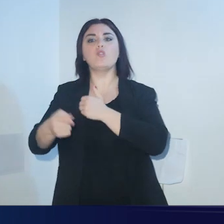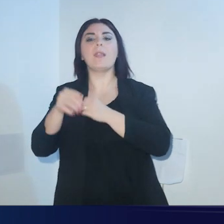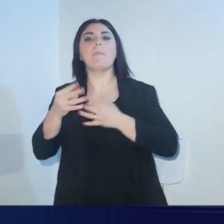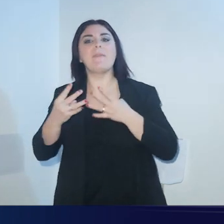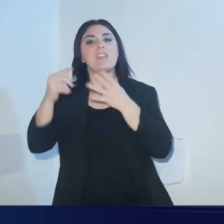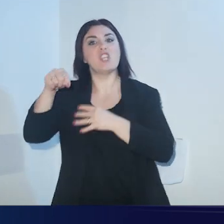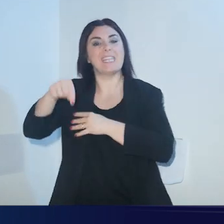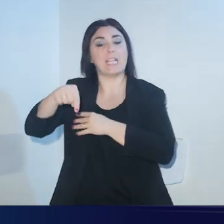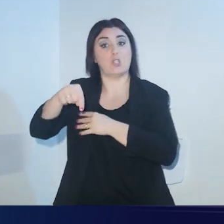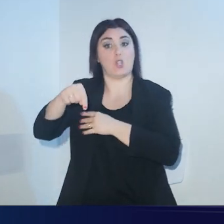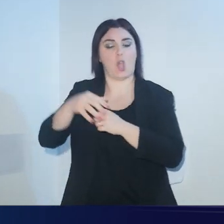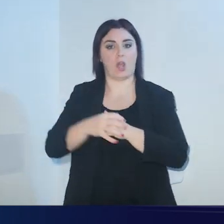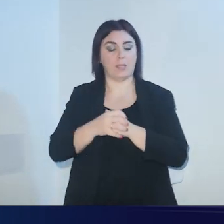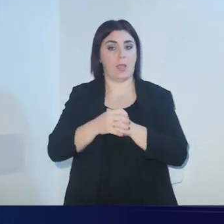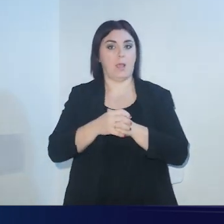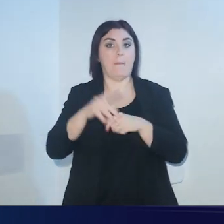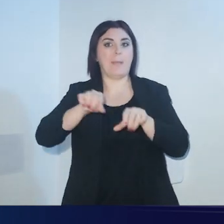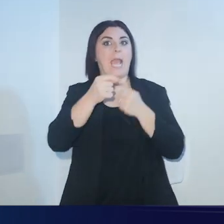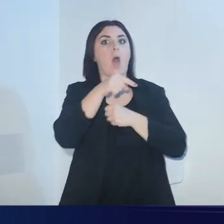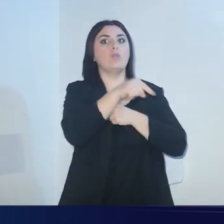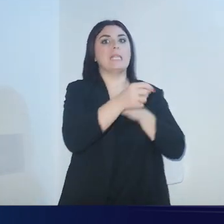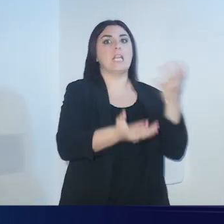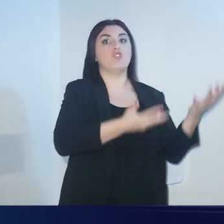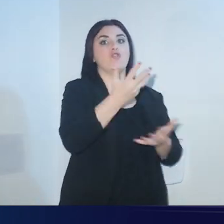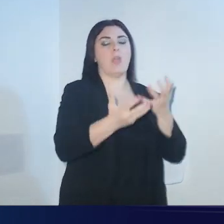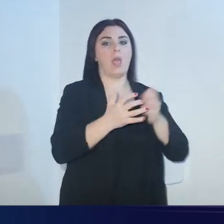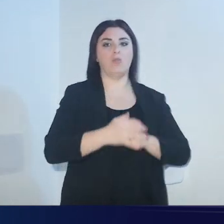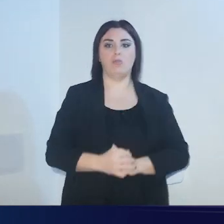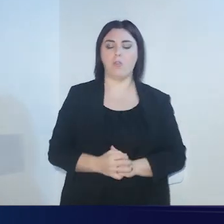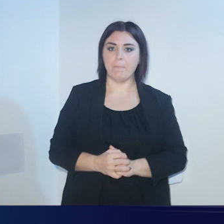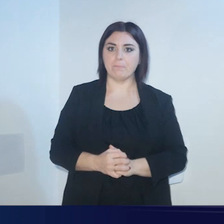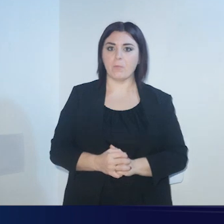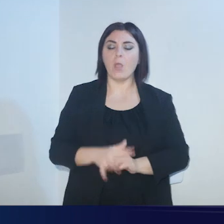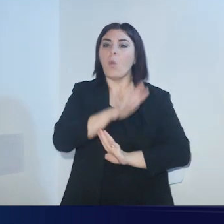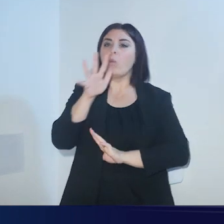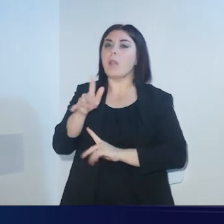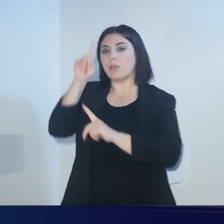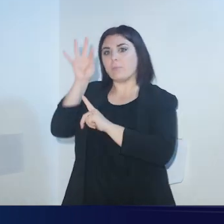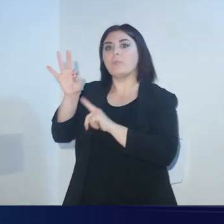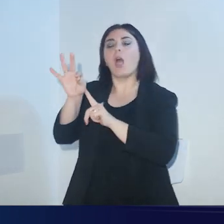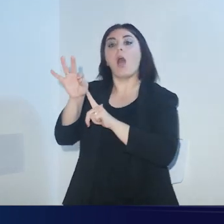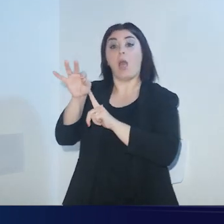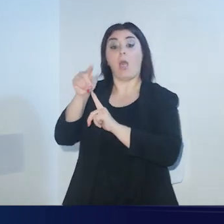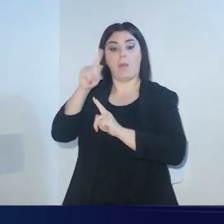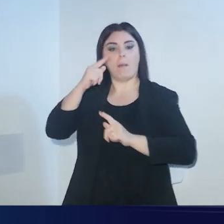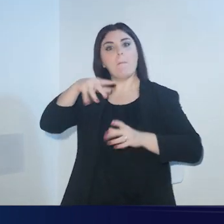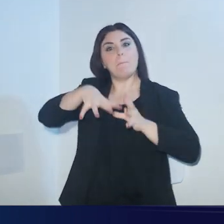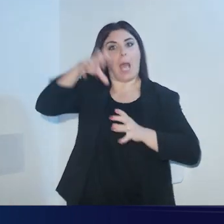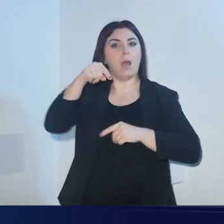vegetazione post incendio. Un altro aspetto fondamentale del